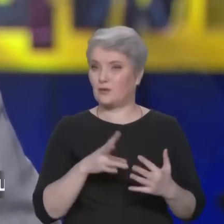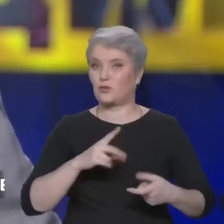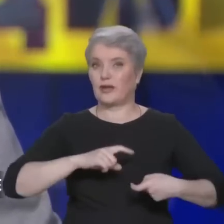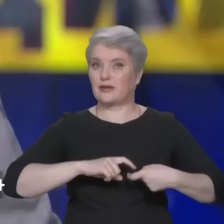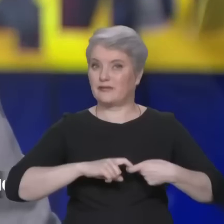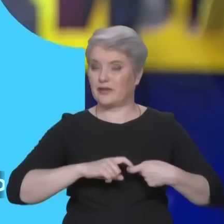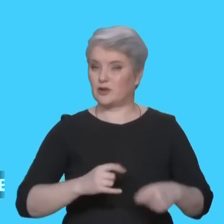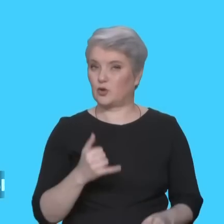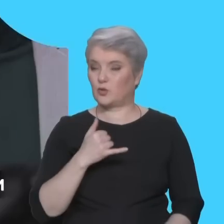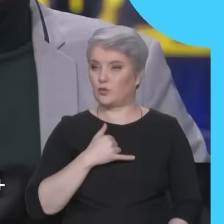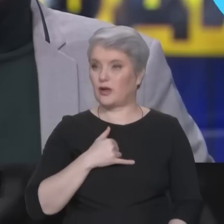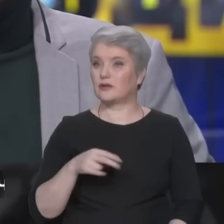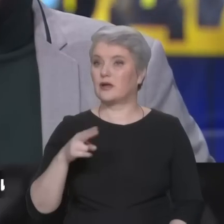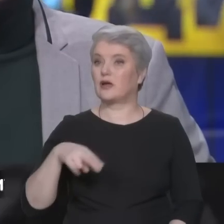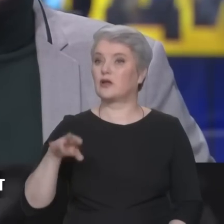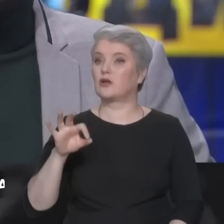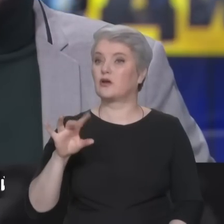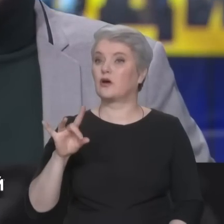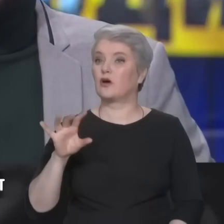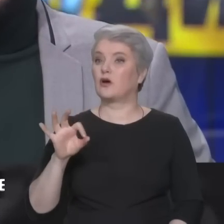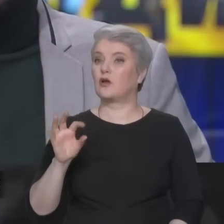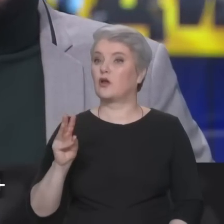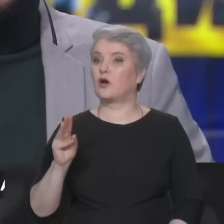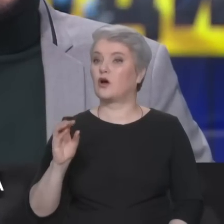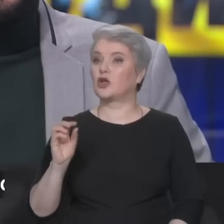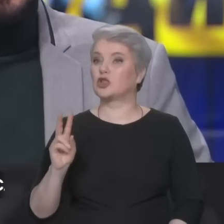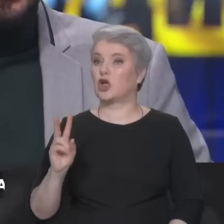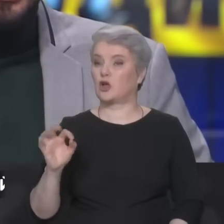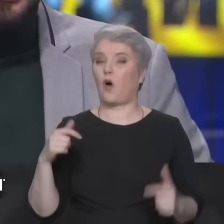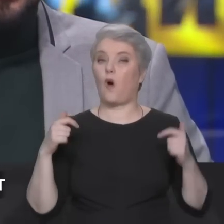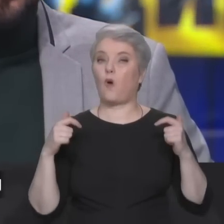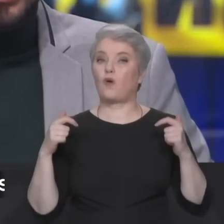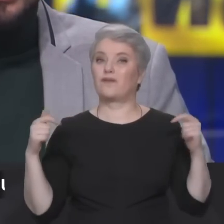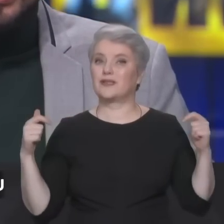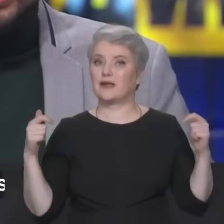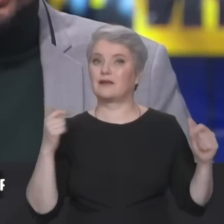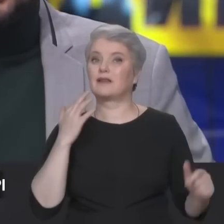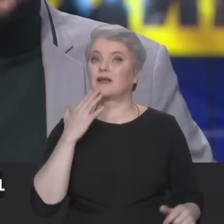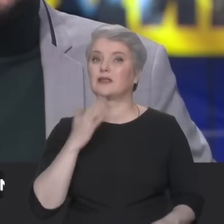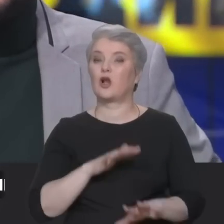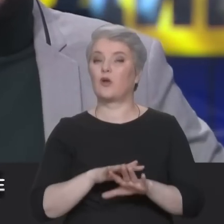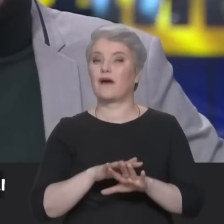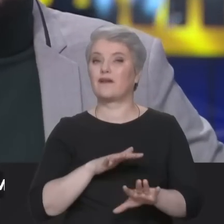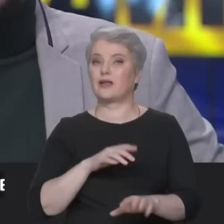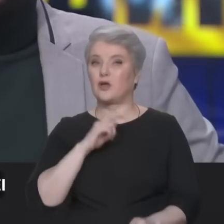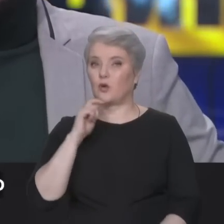зв'язку Олександр Дорошенко, це офіцер Національної гвардії України, який в нас захищає нашу неньку